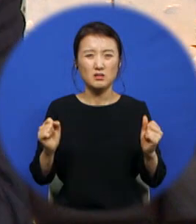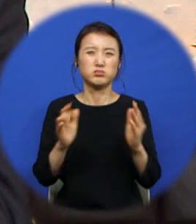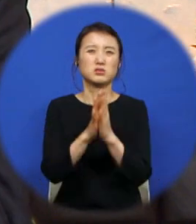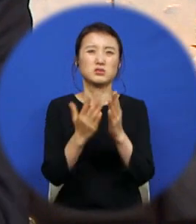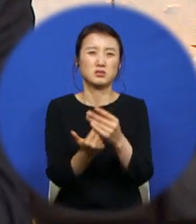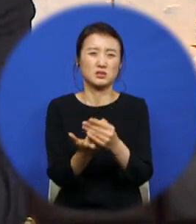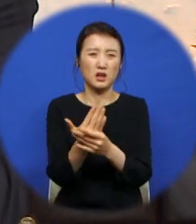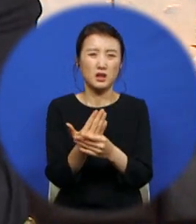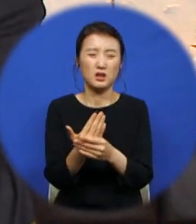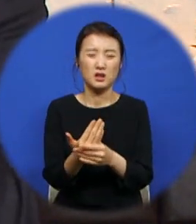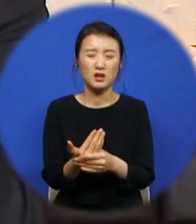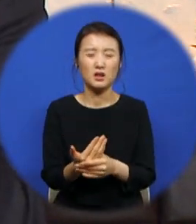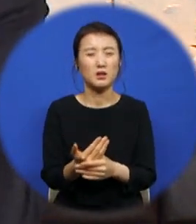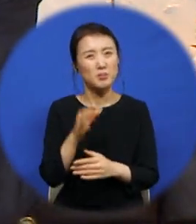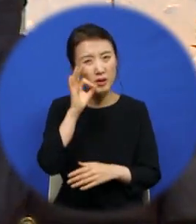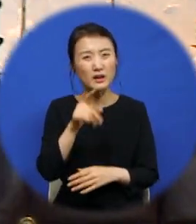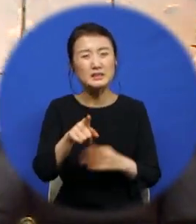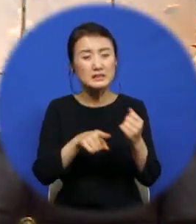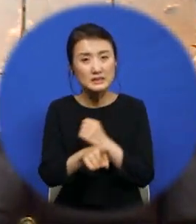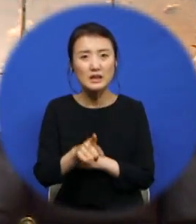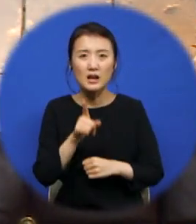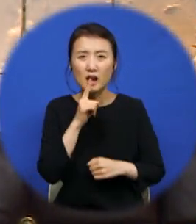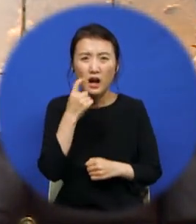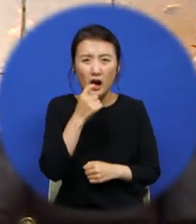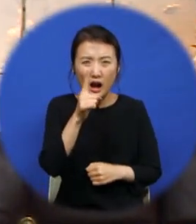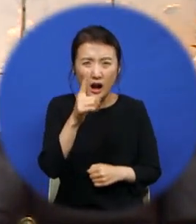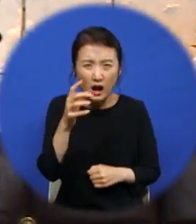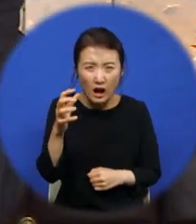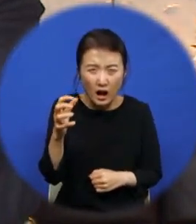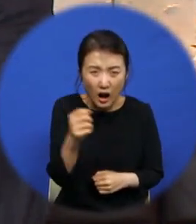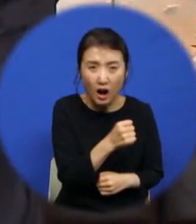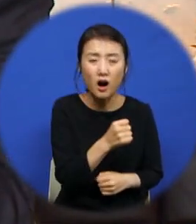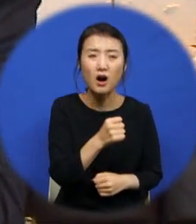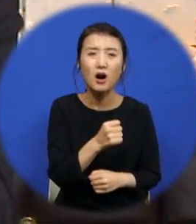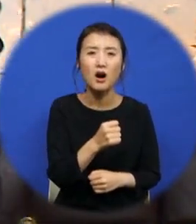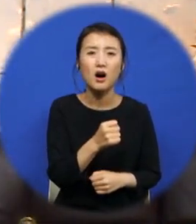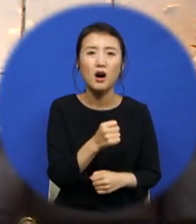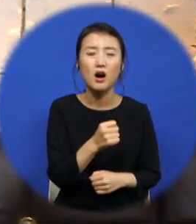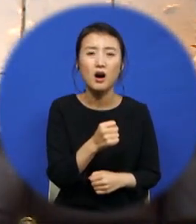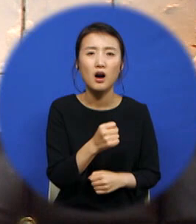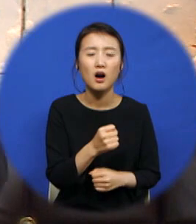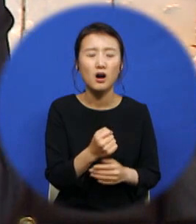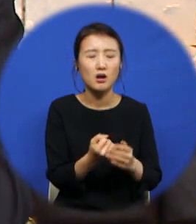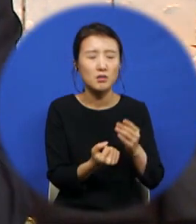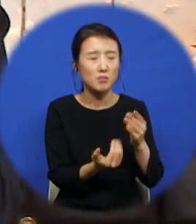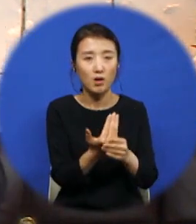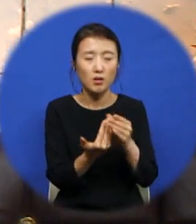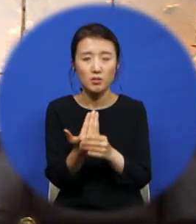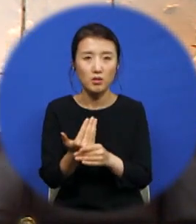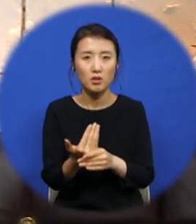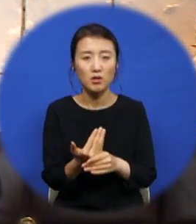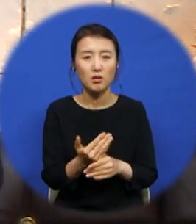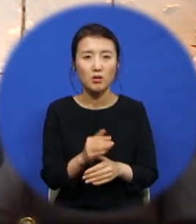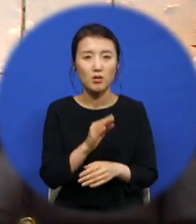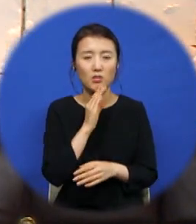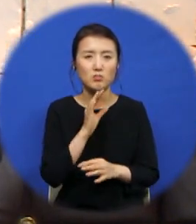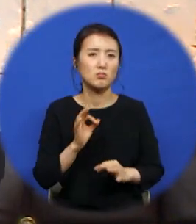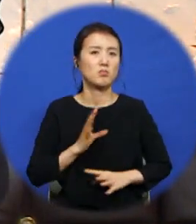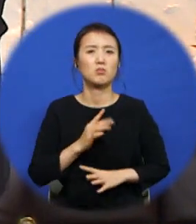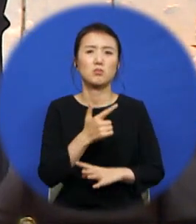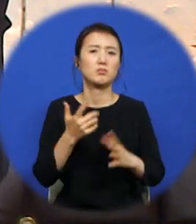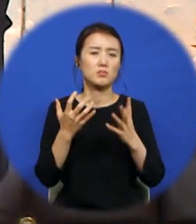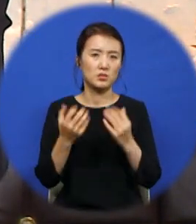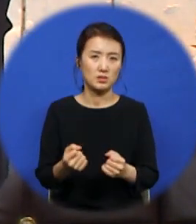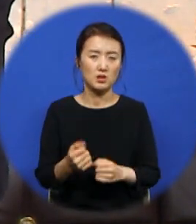행동이 입다 클 나왔을 때 안 했어요 무슨 뭐 상상할 수가 있죠 나왔을 때 그